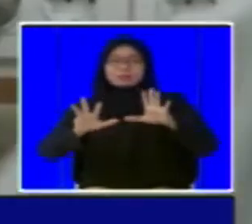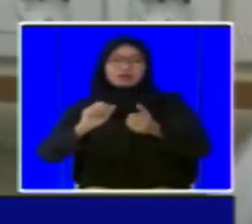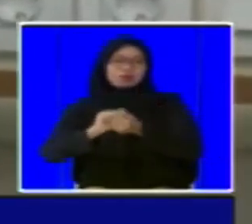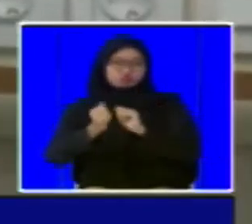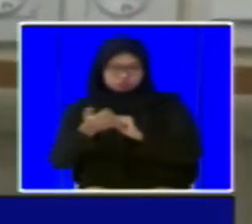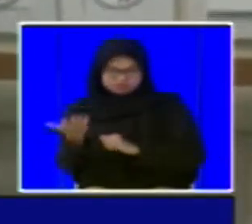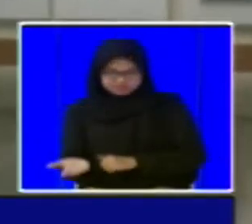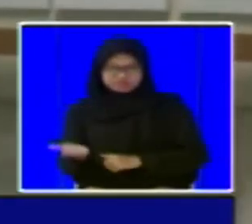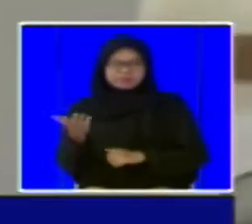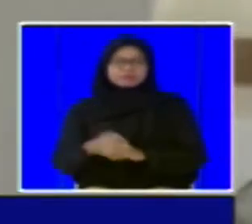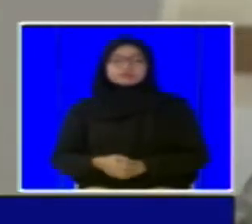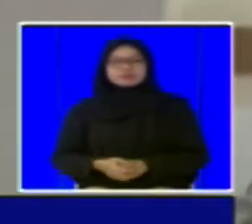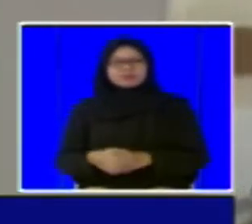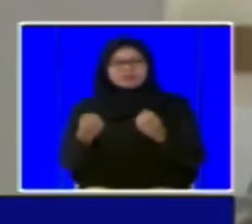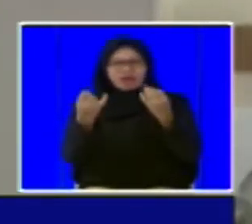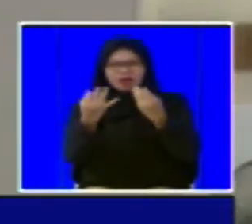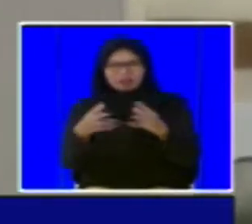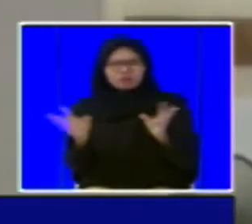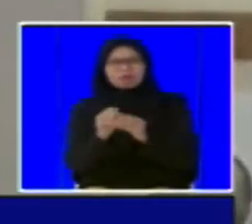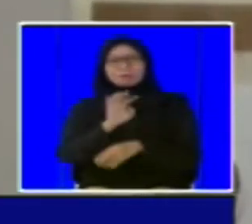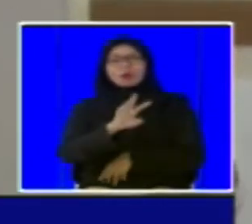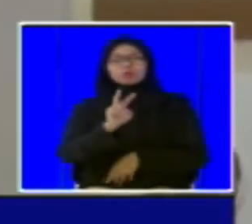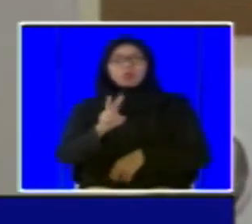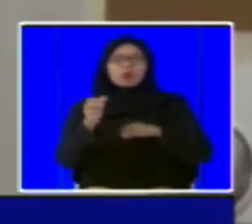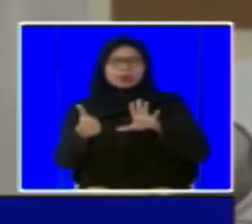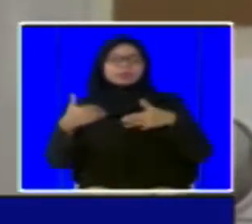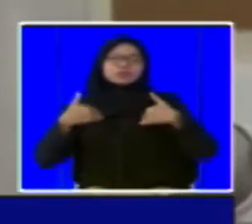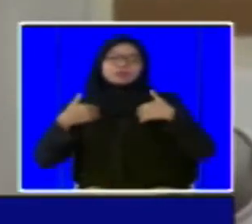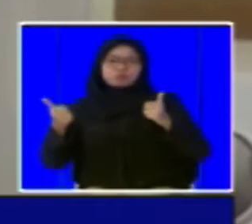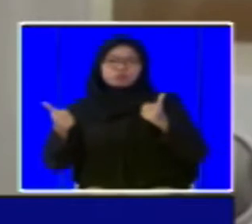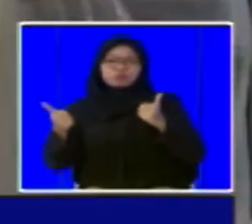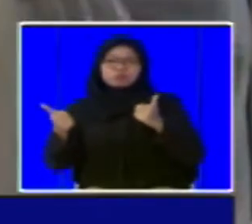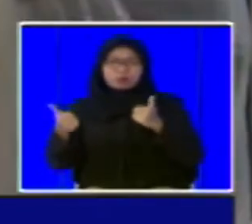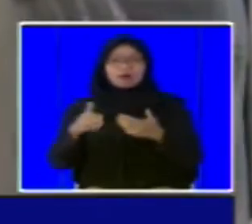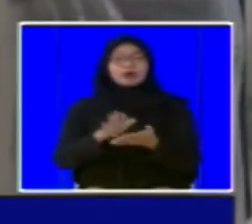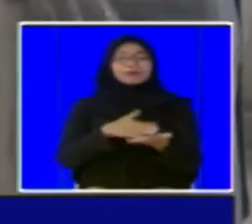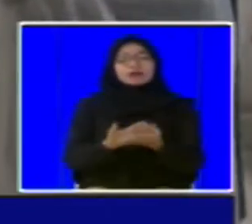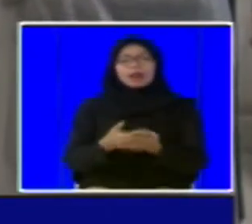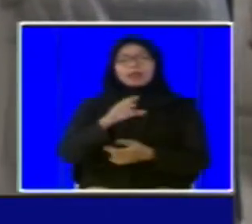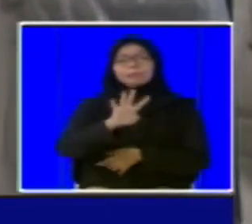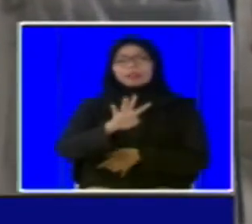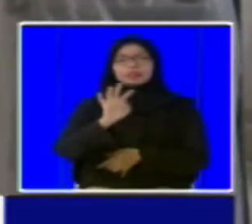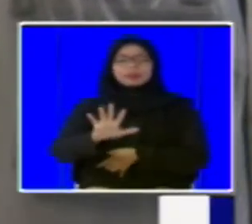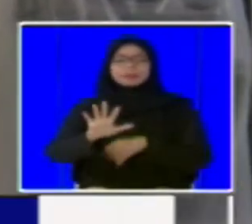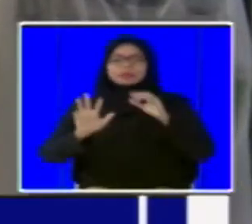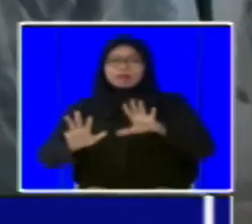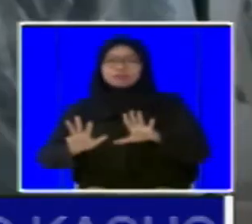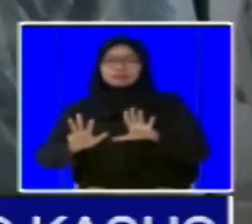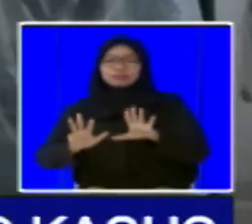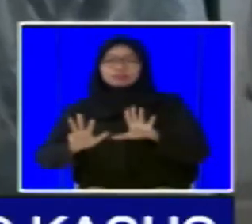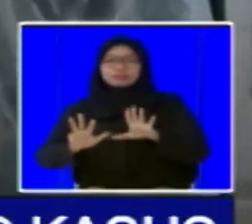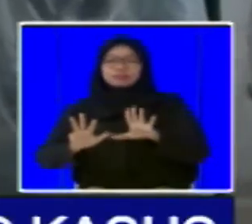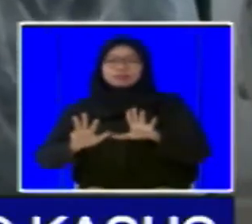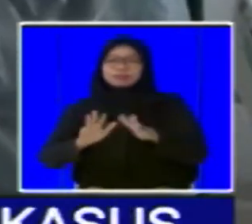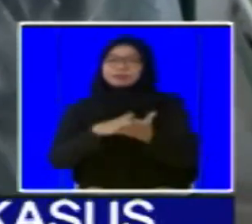4.839 kasus. Dari angka ini, 426 diantaranya sembuh, sementara